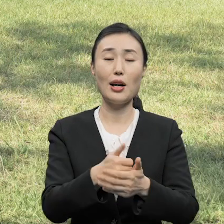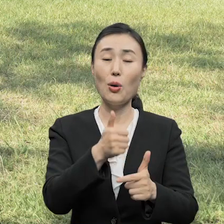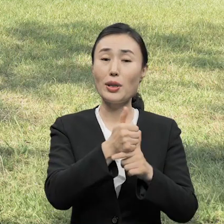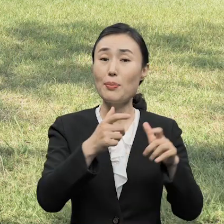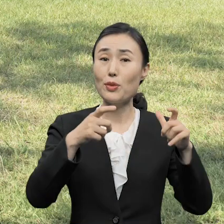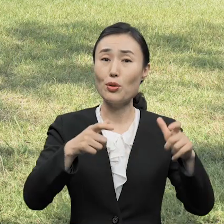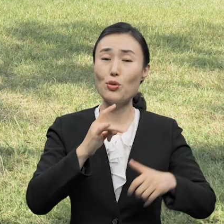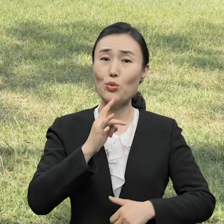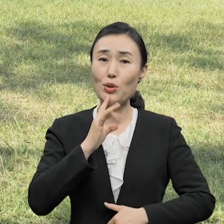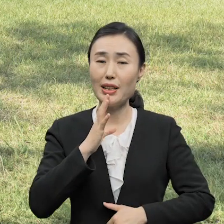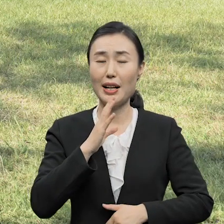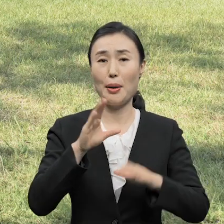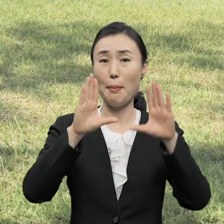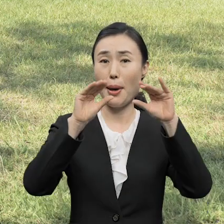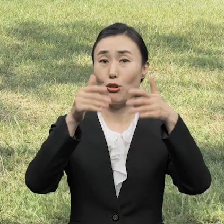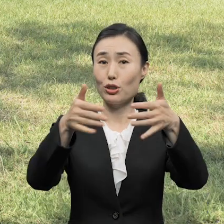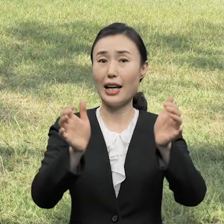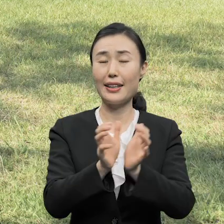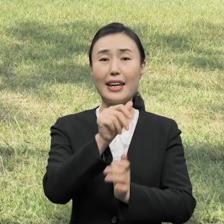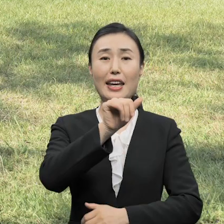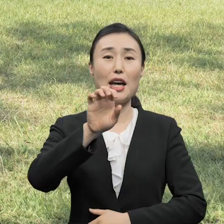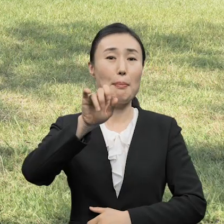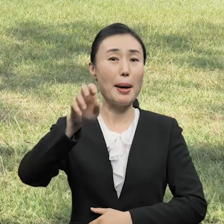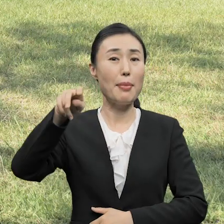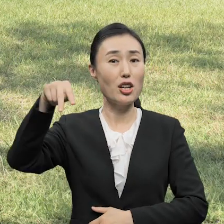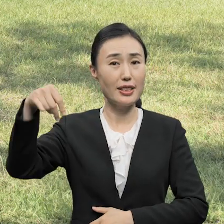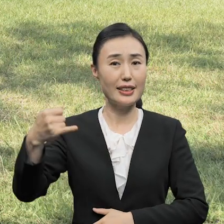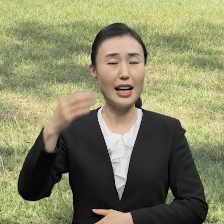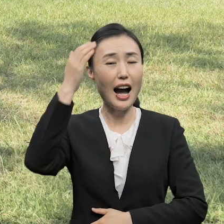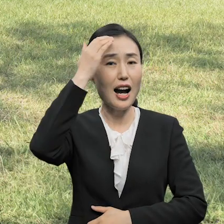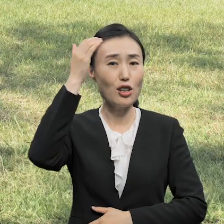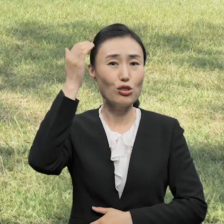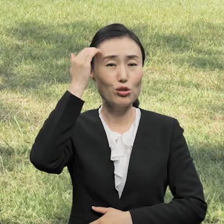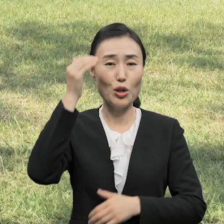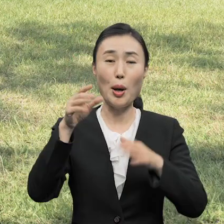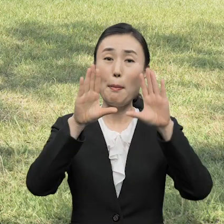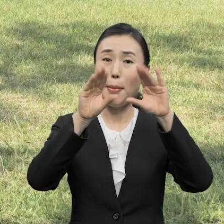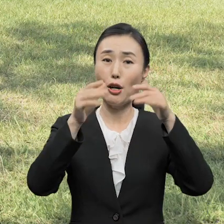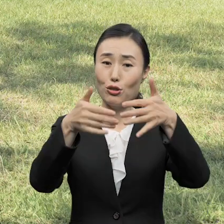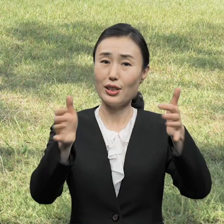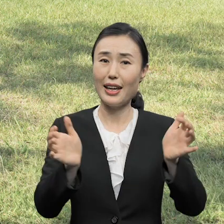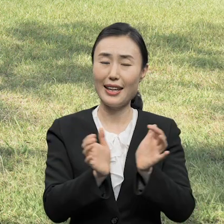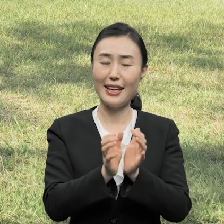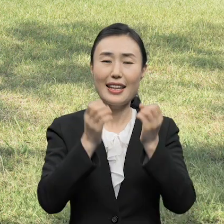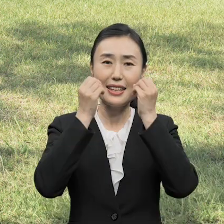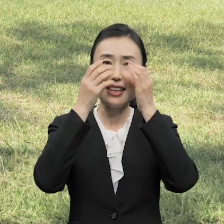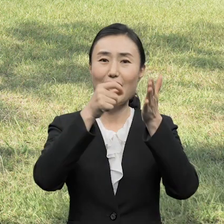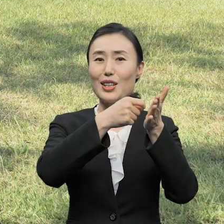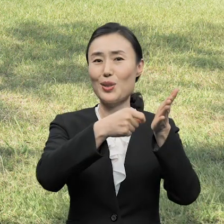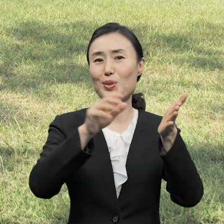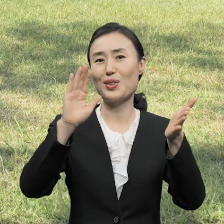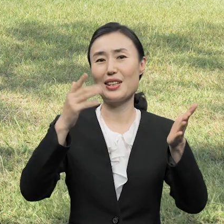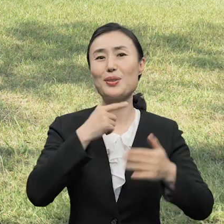호남권의 유일한 배구단인 AI 페퍼스가 한국 배구계에 새로운 역사를 써내려가길